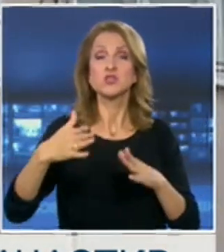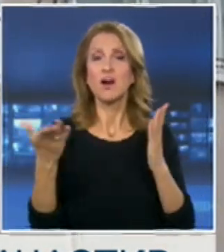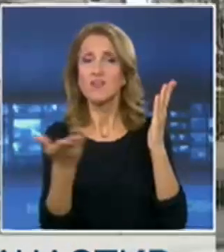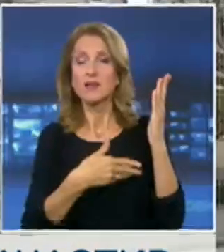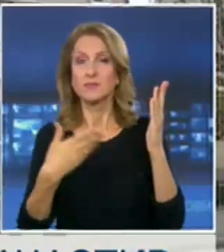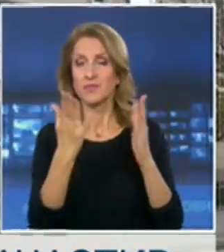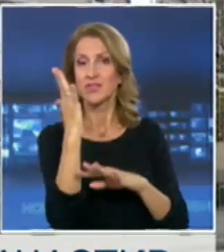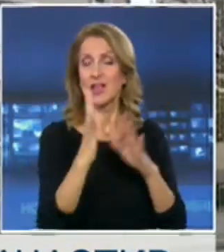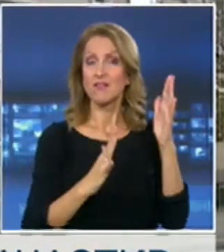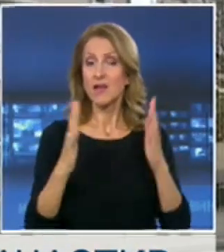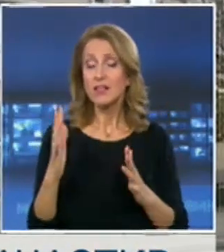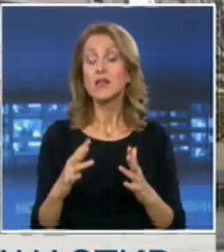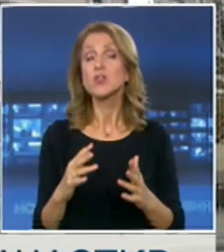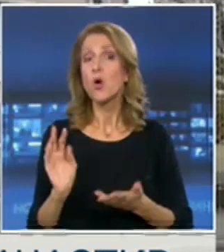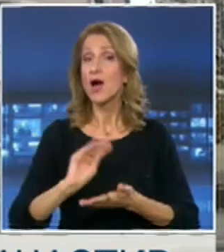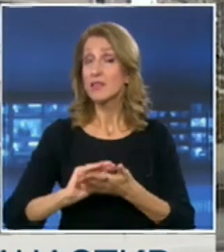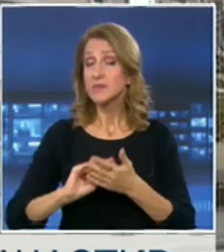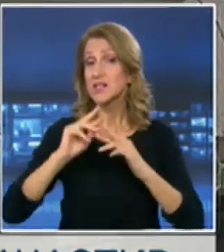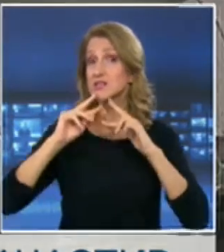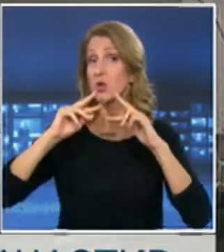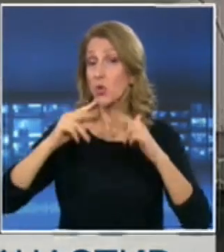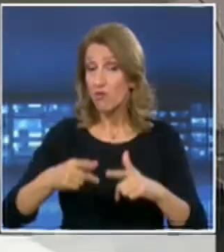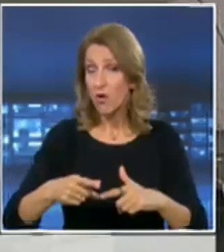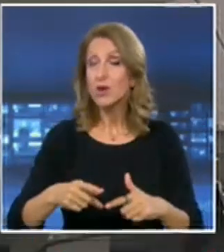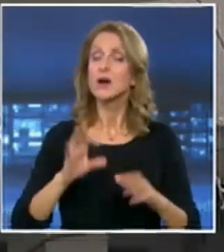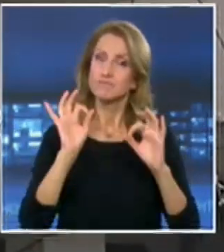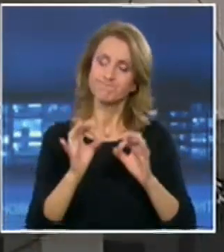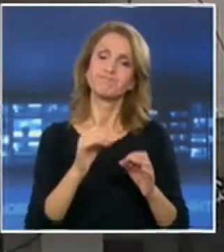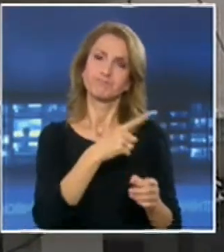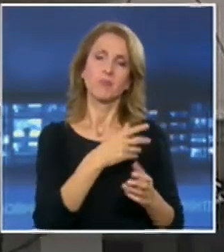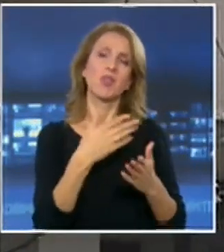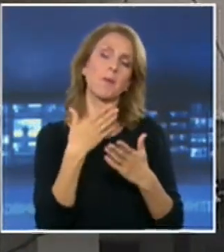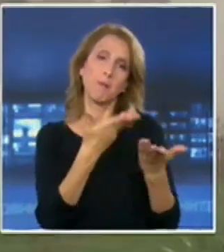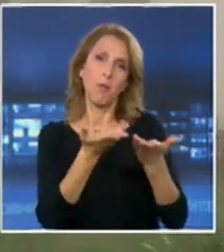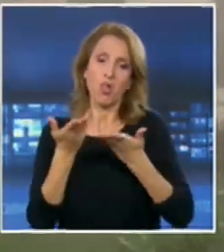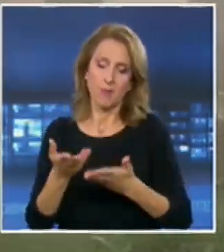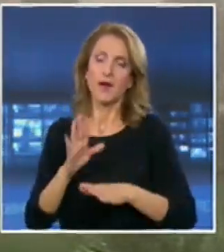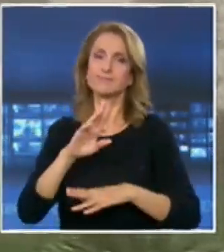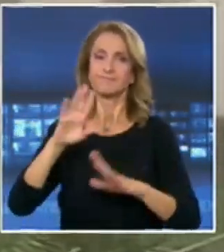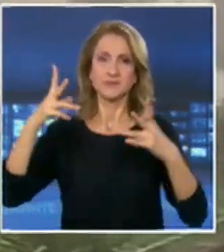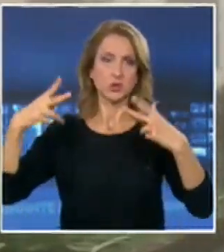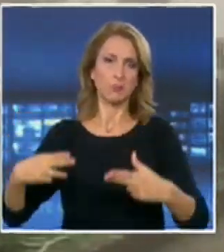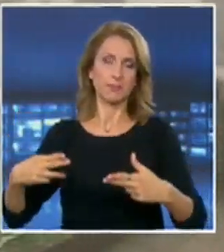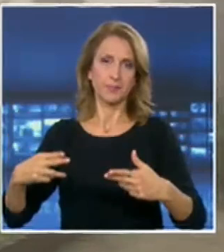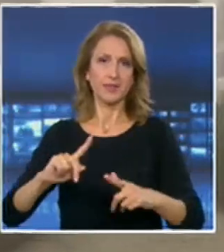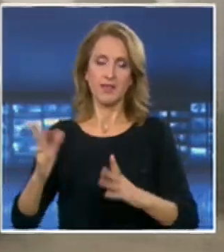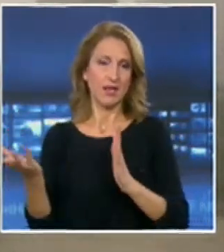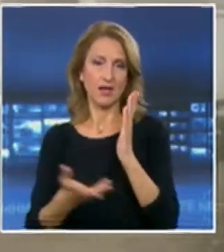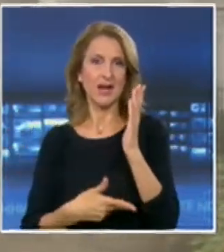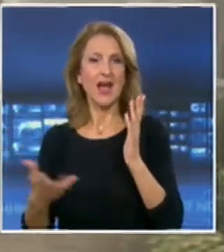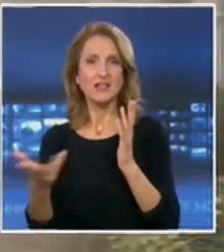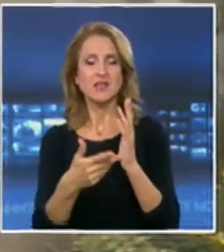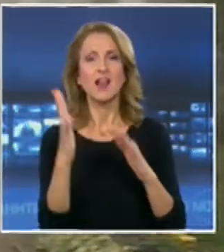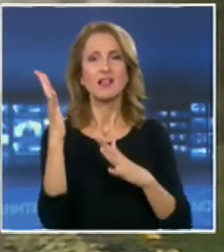до администрацията ни отговориха, че молбата на лясковчани е уважена и позволителното за сеч е изтеглено, а рязането